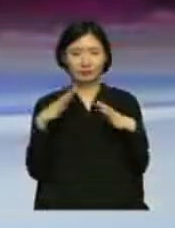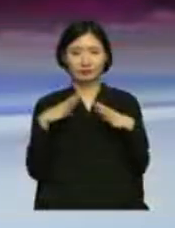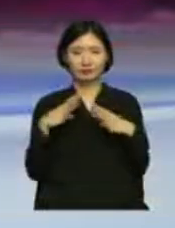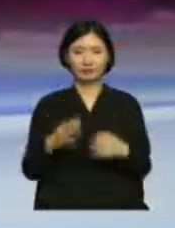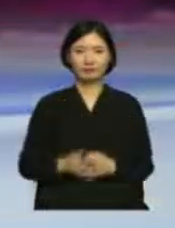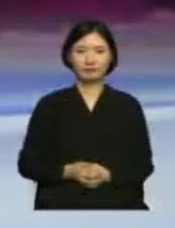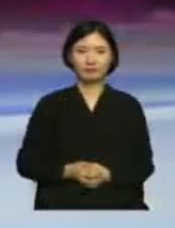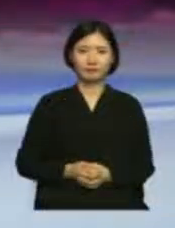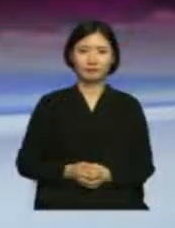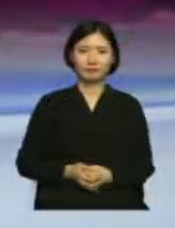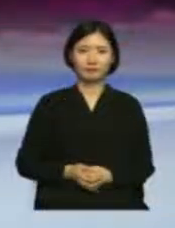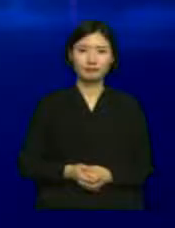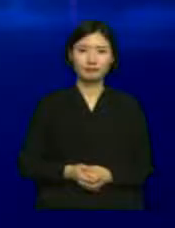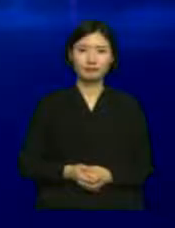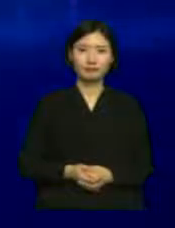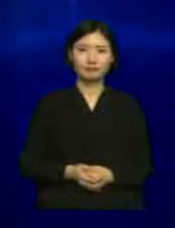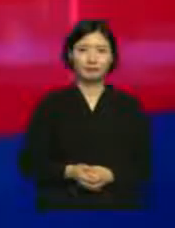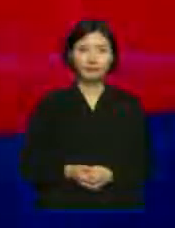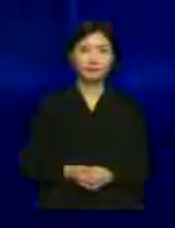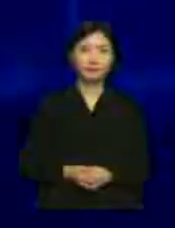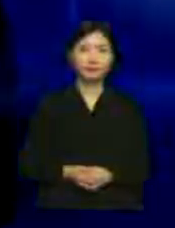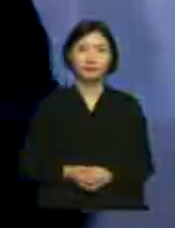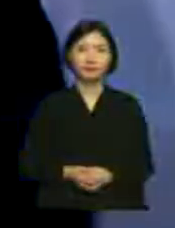보도에 조성엽 기자입니다.